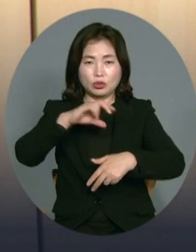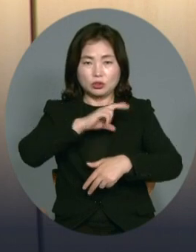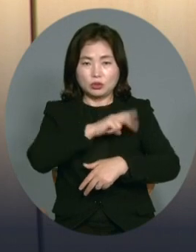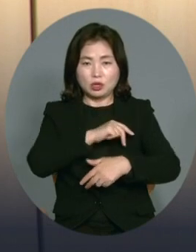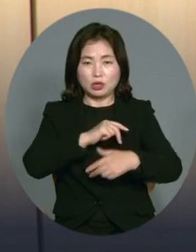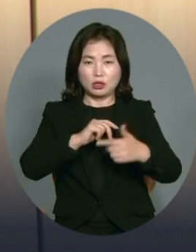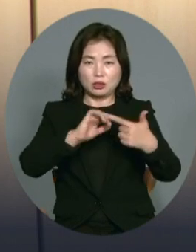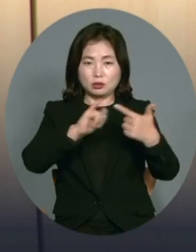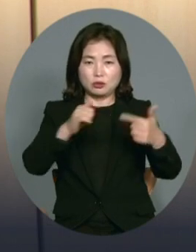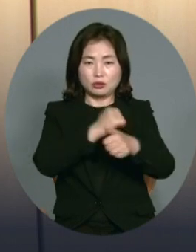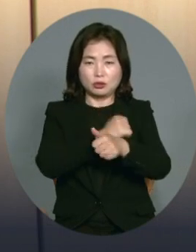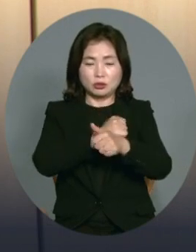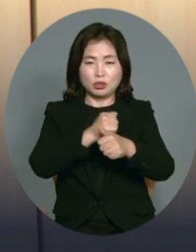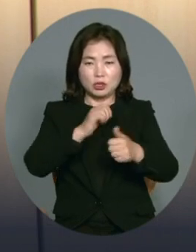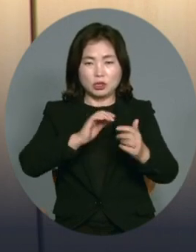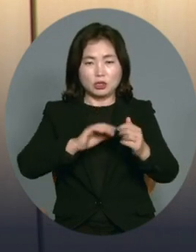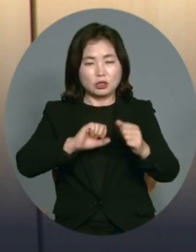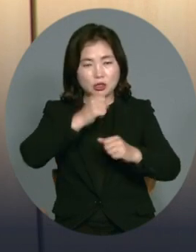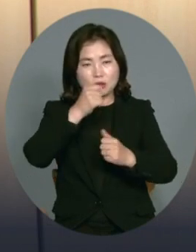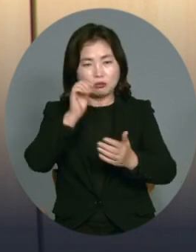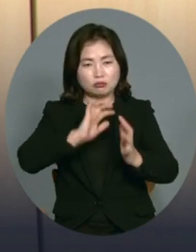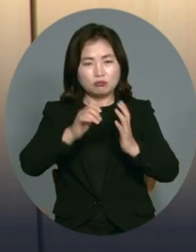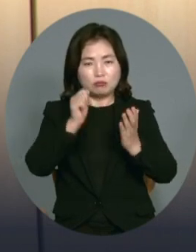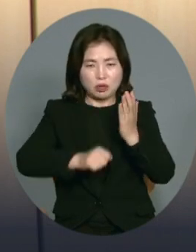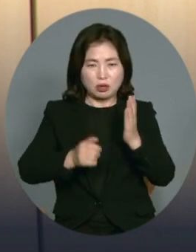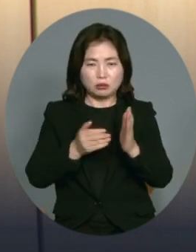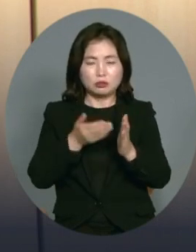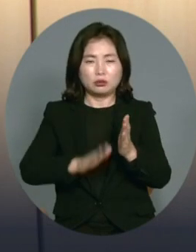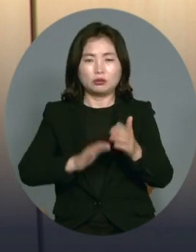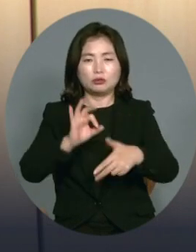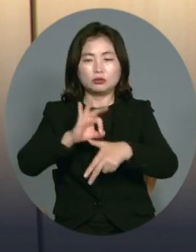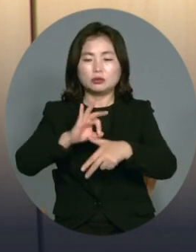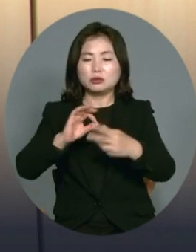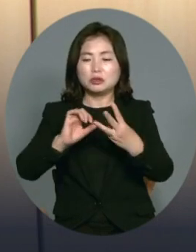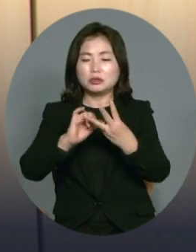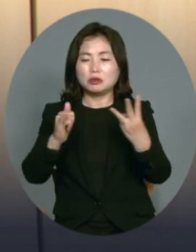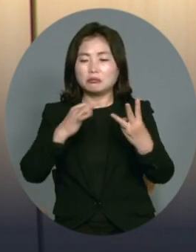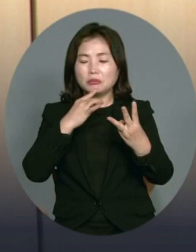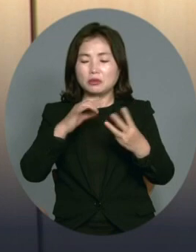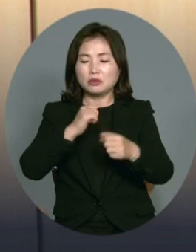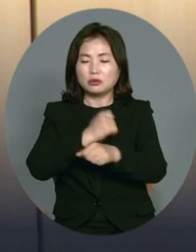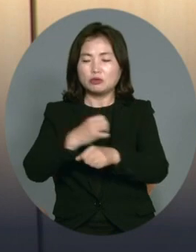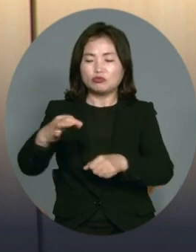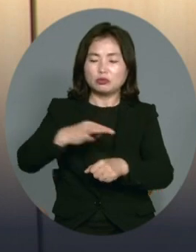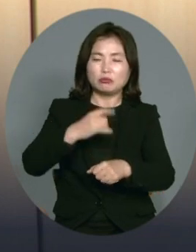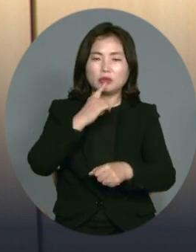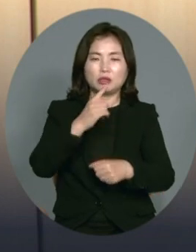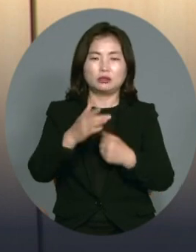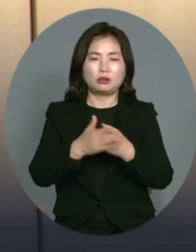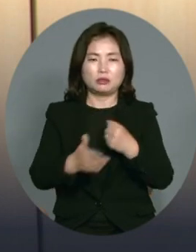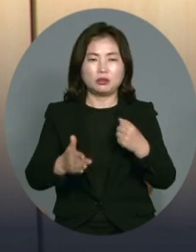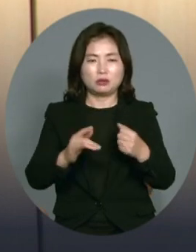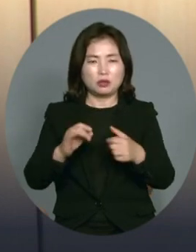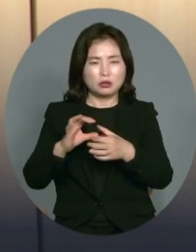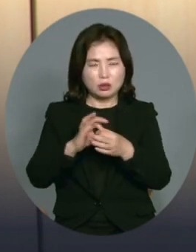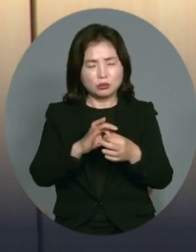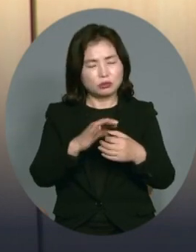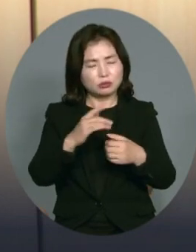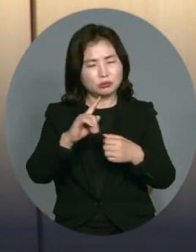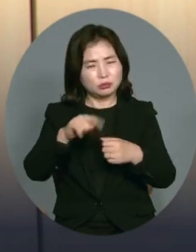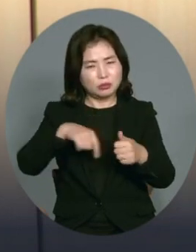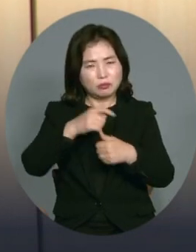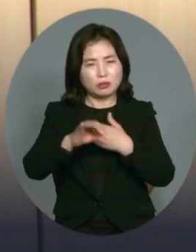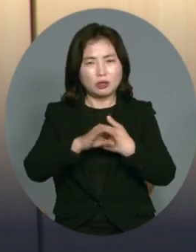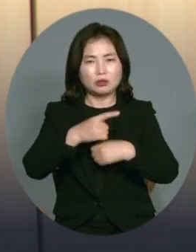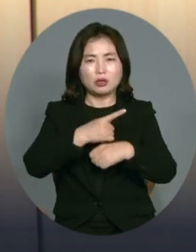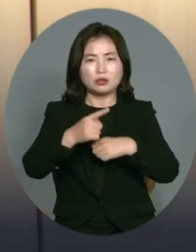통과되었음에도 불구하고 현재 울진군에서는 직원 3명에 대한 인건비만 집행하겠다는 입장이 있기 때문에 이 상태가 지속된다면 내년도